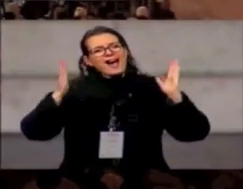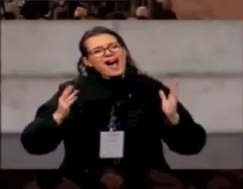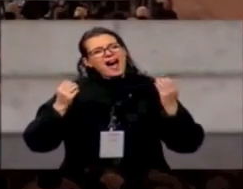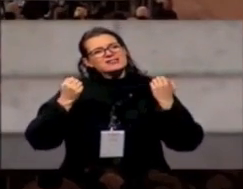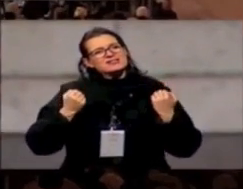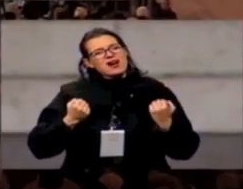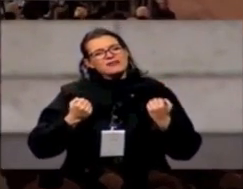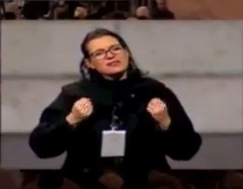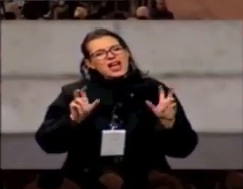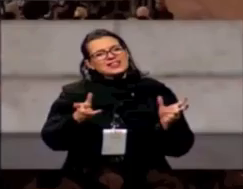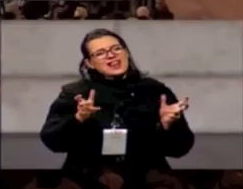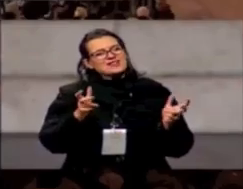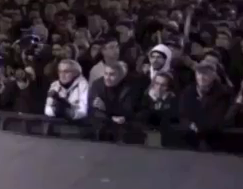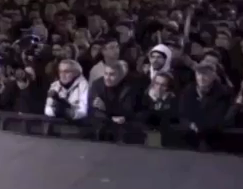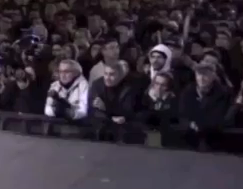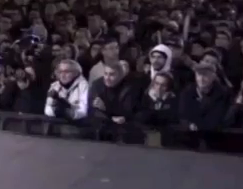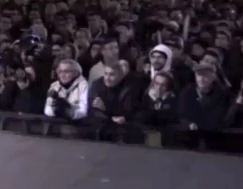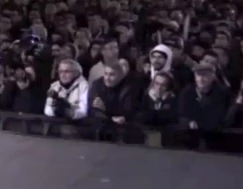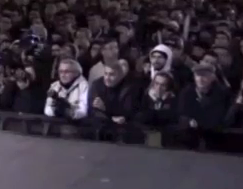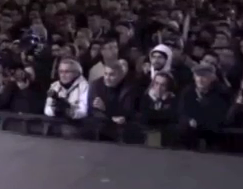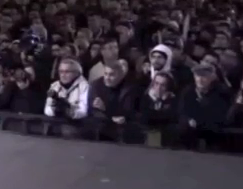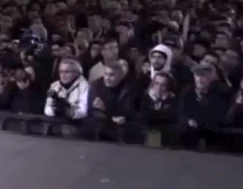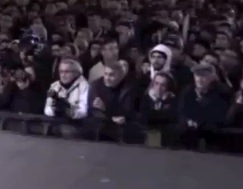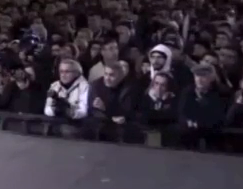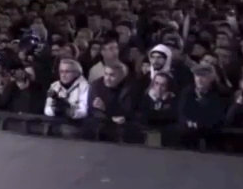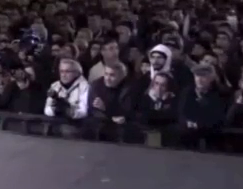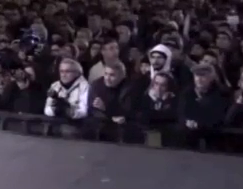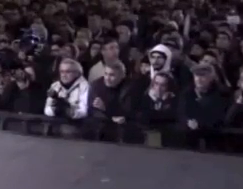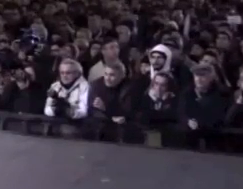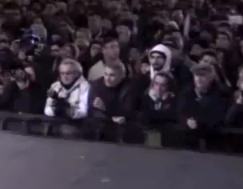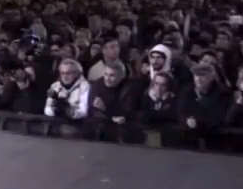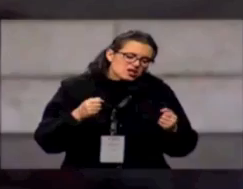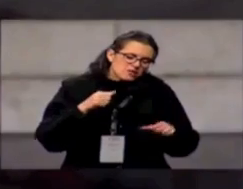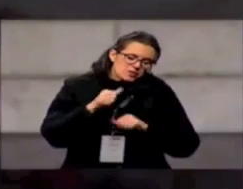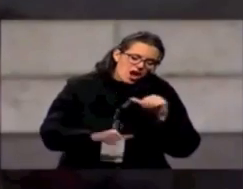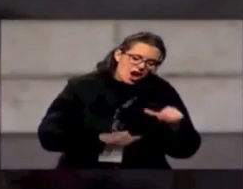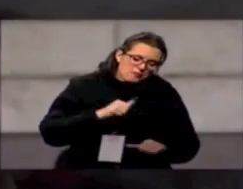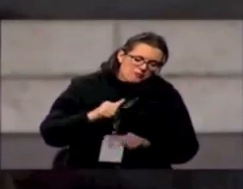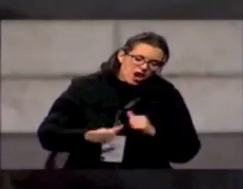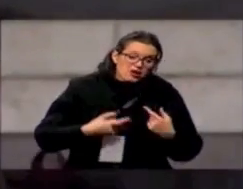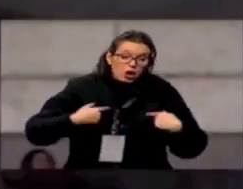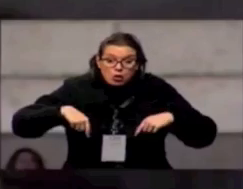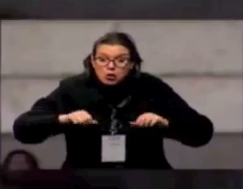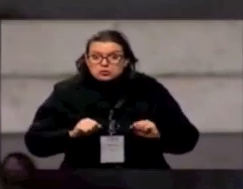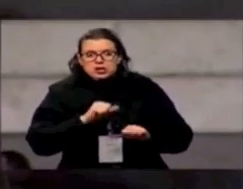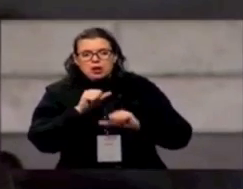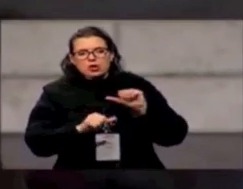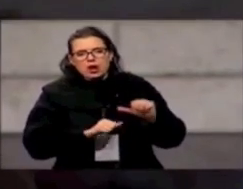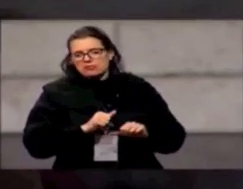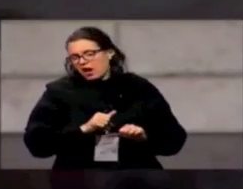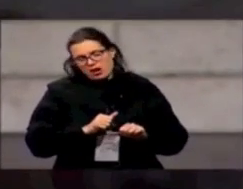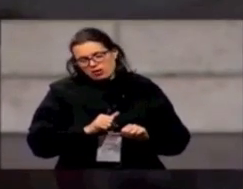televisione ci sembra impossibile cambiare e fare qualcosa ci sentiamo completamente